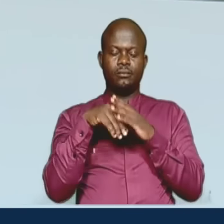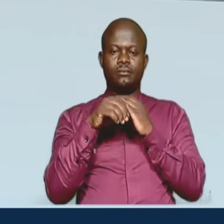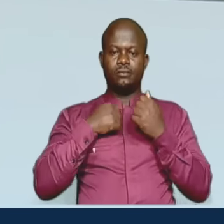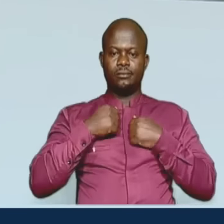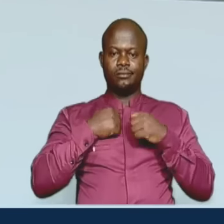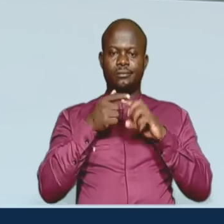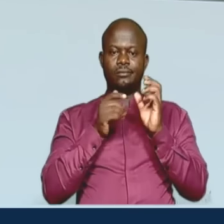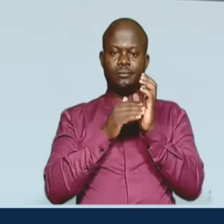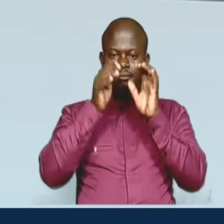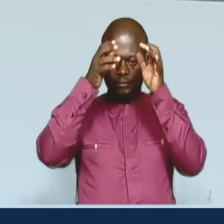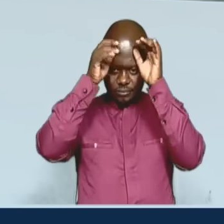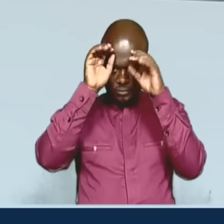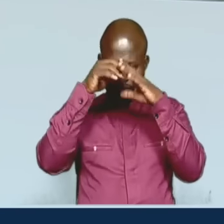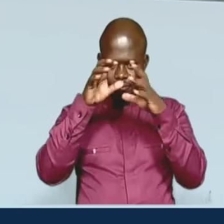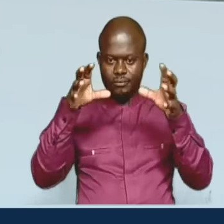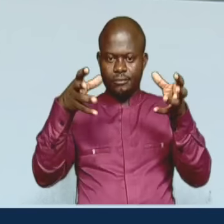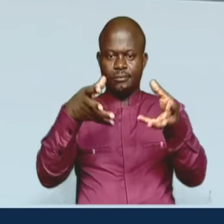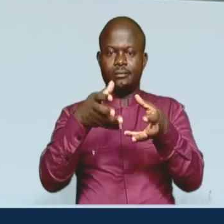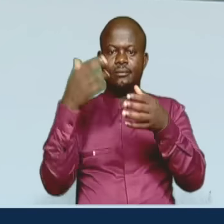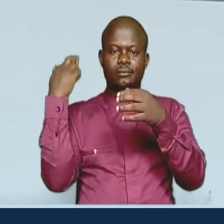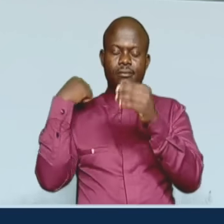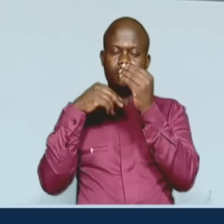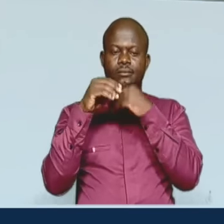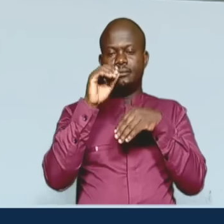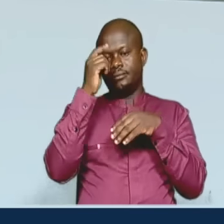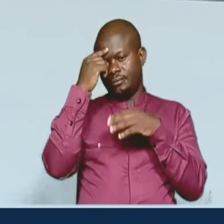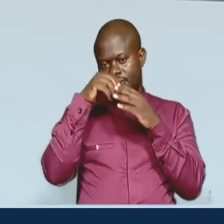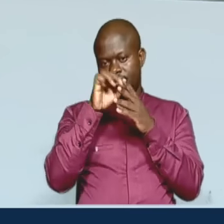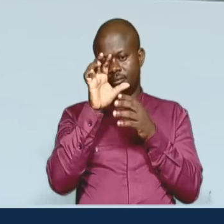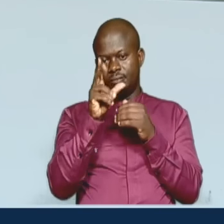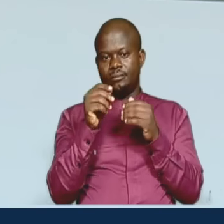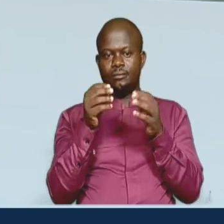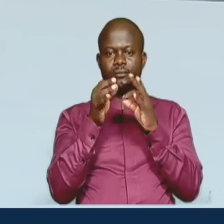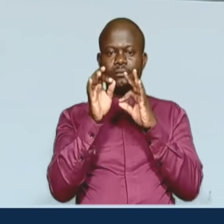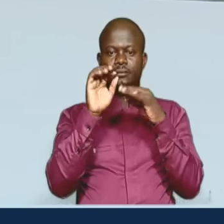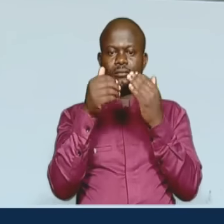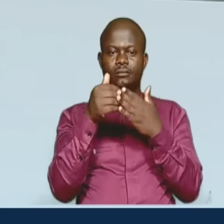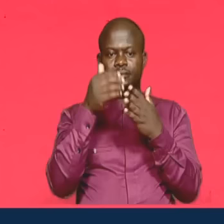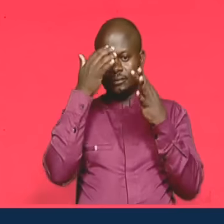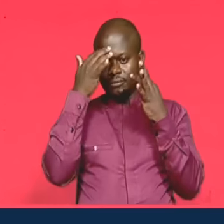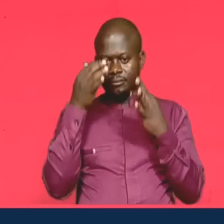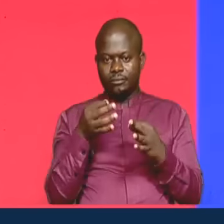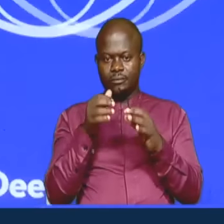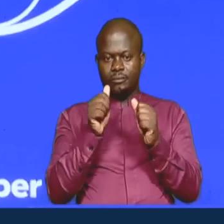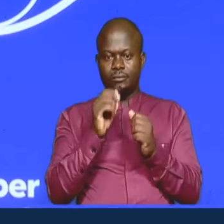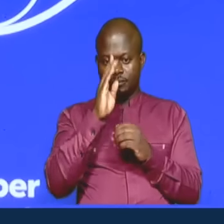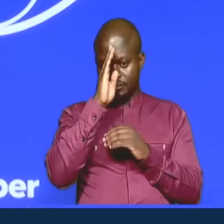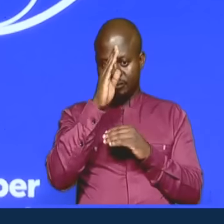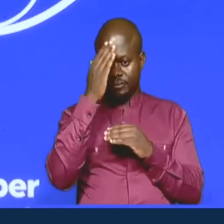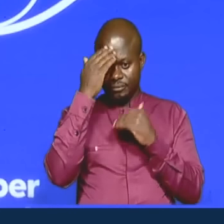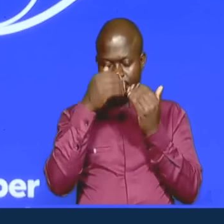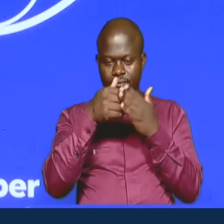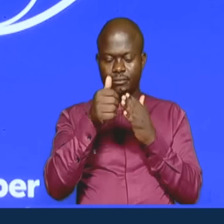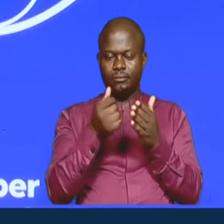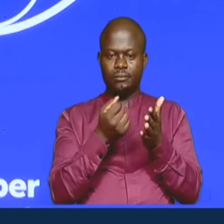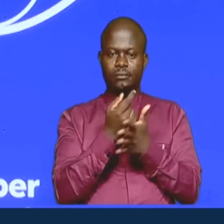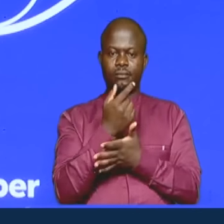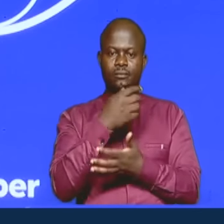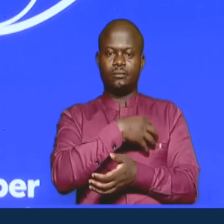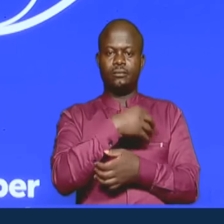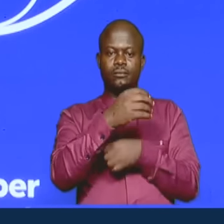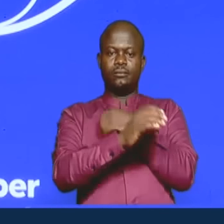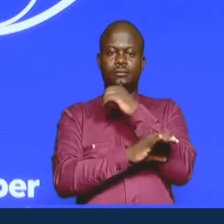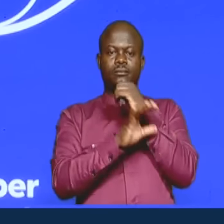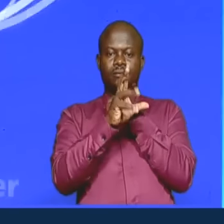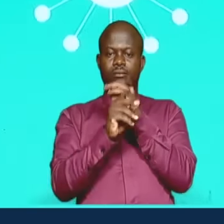ari nawe perezida w'ihuriro ry'ibigo bishinzwe amasoko ya leta muri Afrika asobanura ko bahisemo gufata uyu murongo kuko ari uzatuma ubukungu bw'ibihugu bya